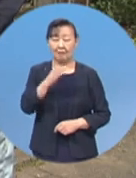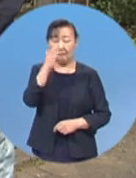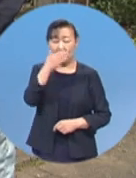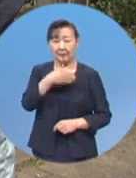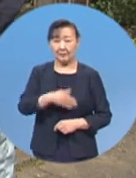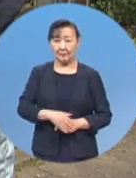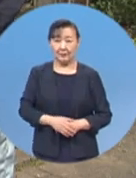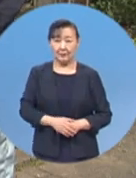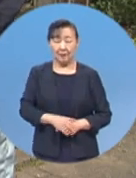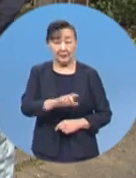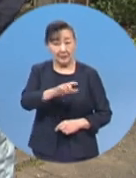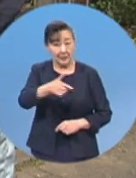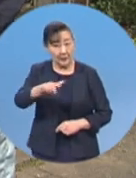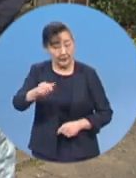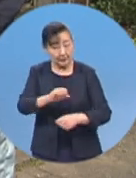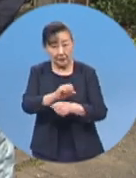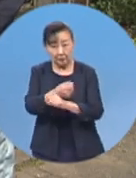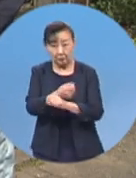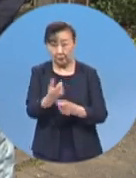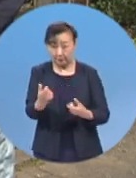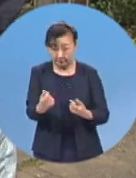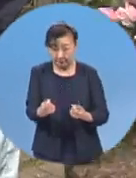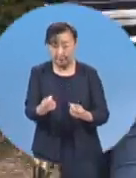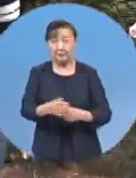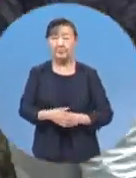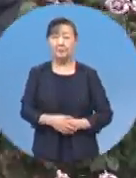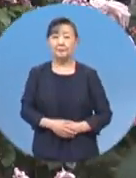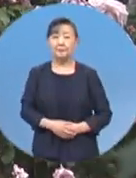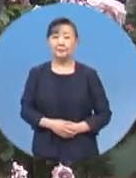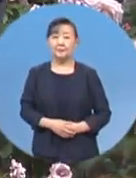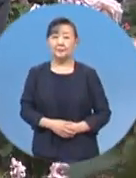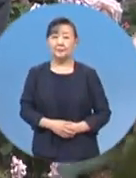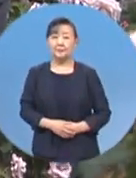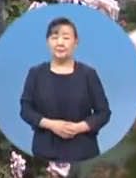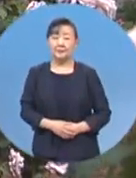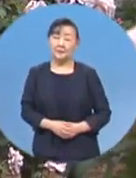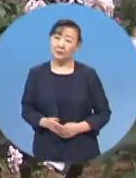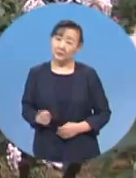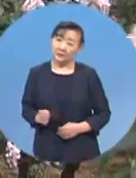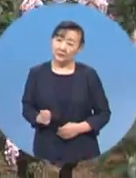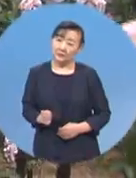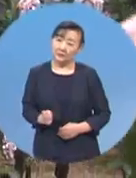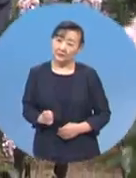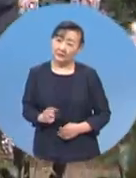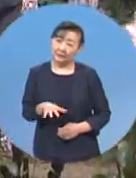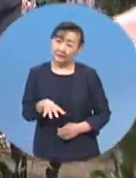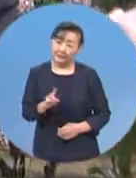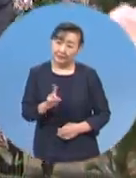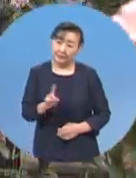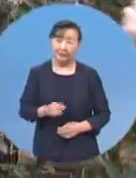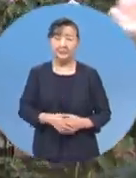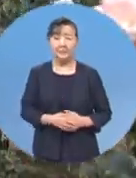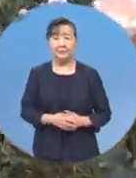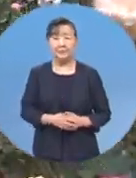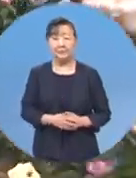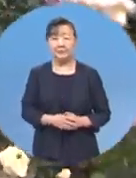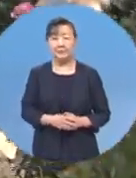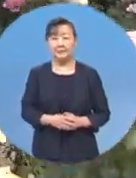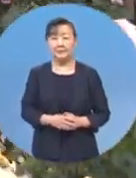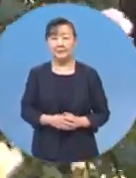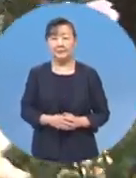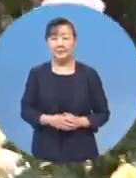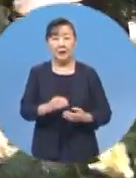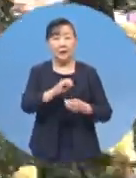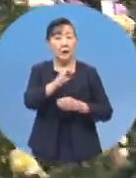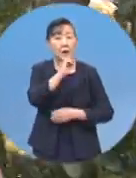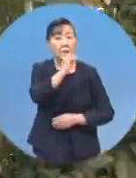ど、さまざまな工夫をしているんですね。こちらはどんなコーナーですか？ はい、こちらはですね、バ